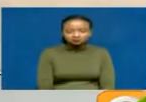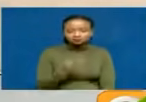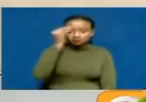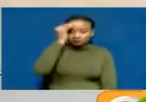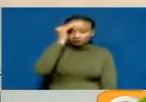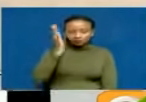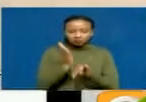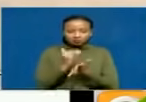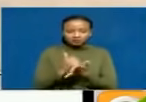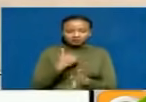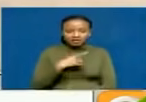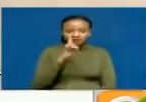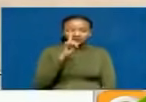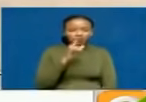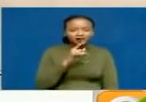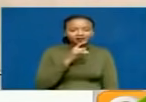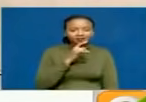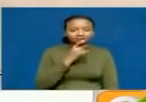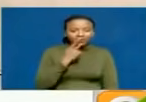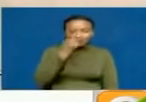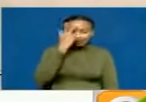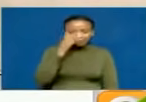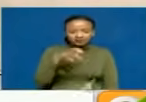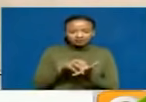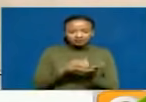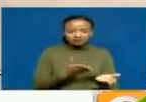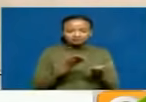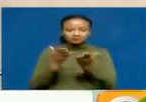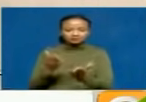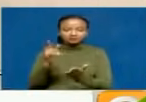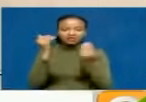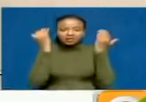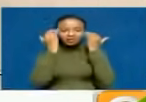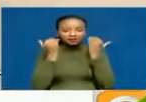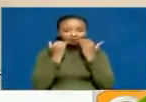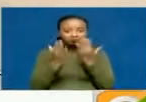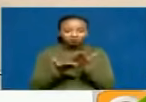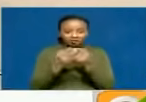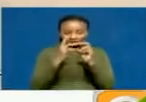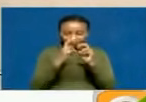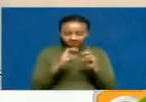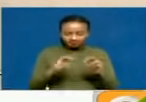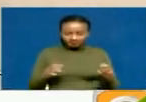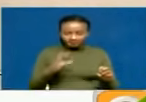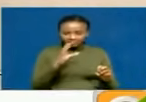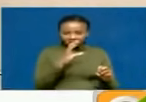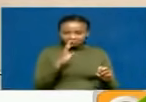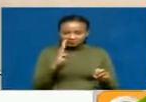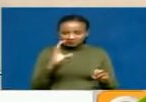Sasa ambapo mzazi mmoja amewasilisha kesi mahakamani akitaka utekelezwaji wa mfumo wa elimu wa